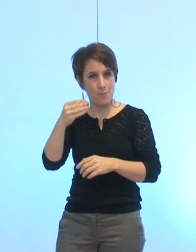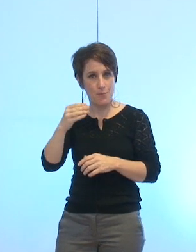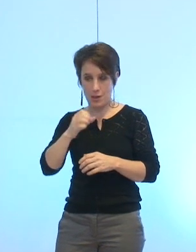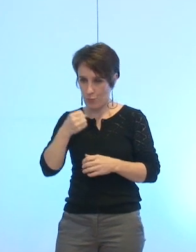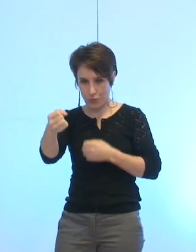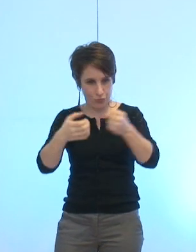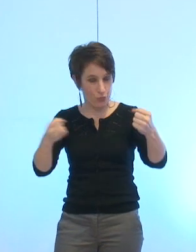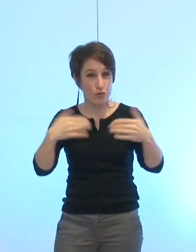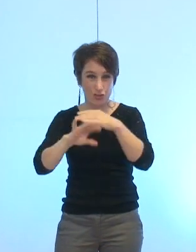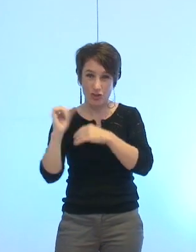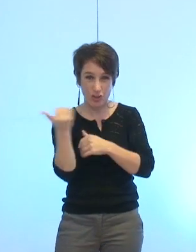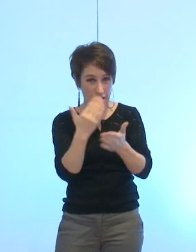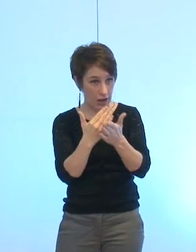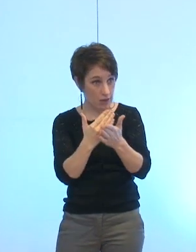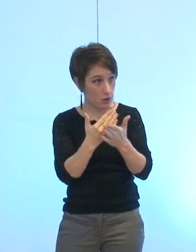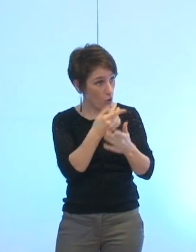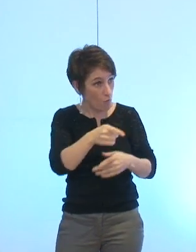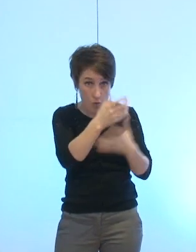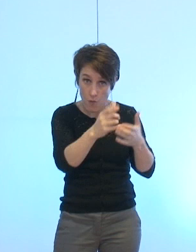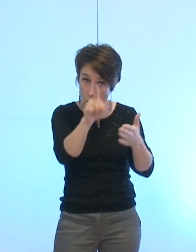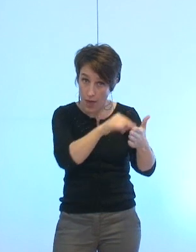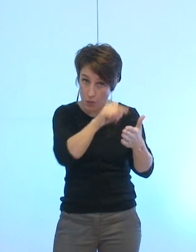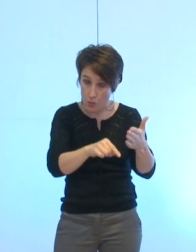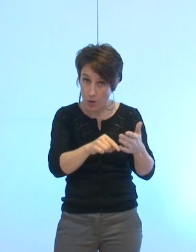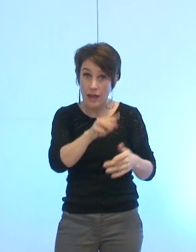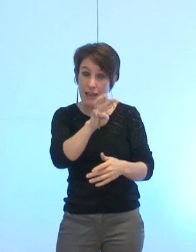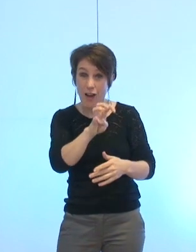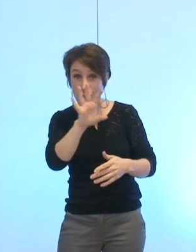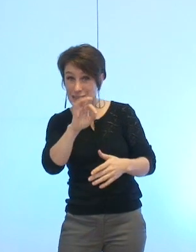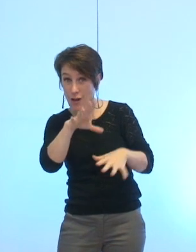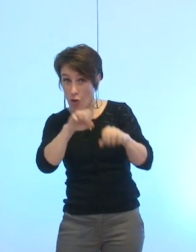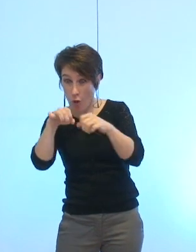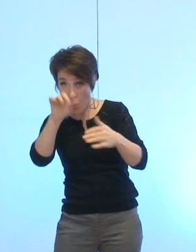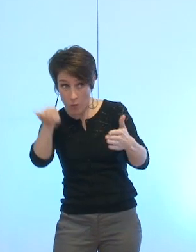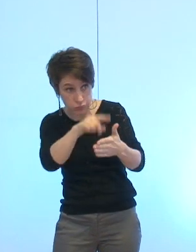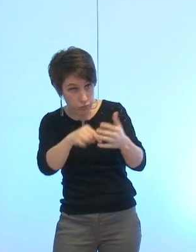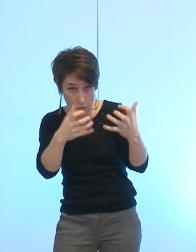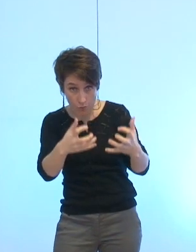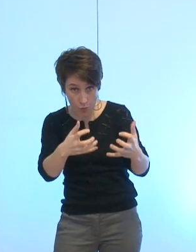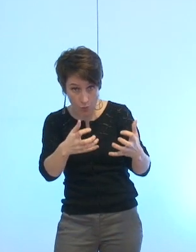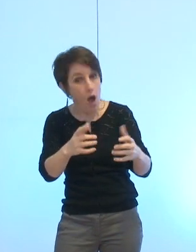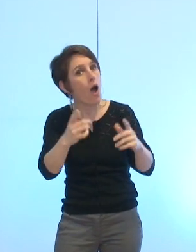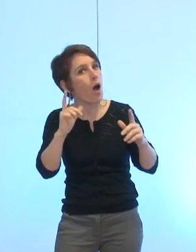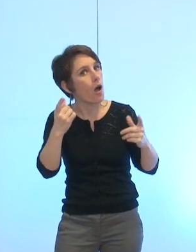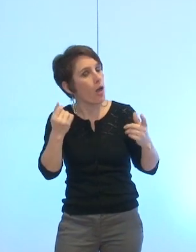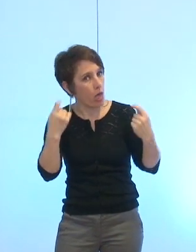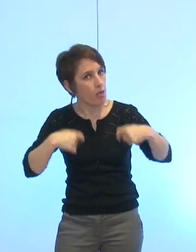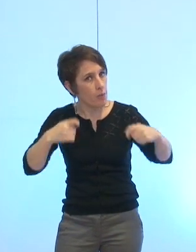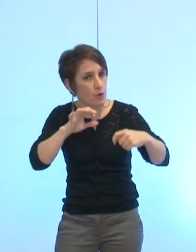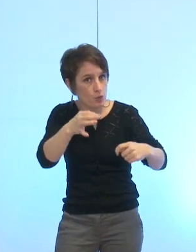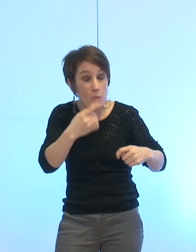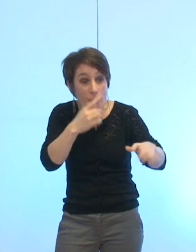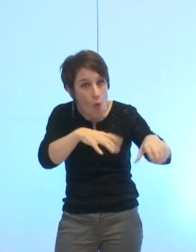40 à 50 emplois bien sûr ça coûte en emploi de la ville troisème